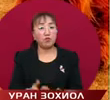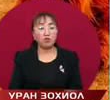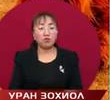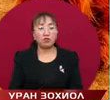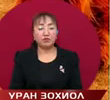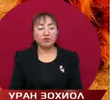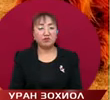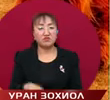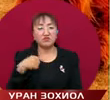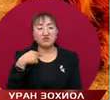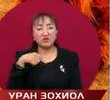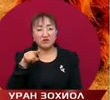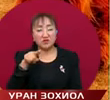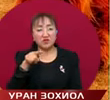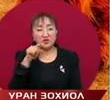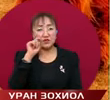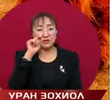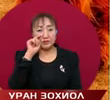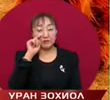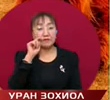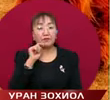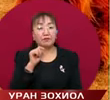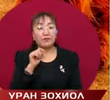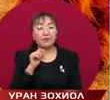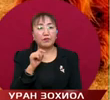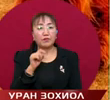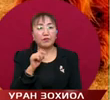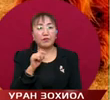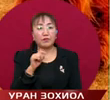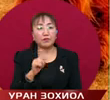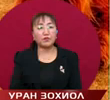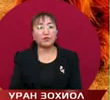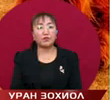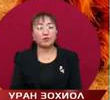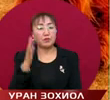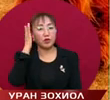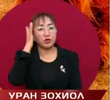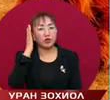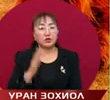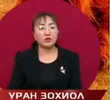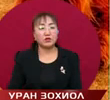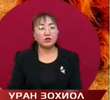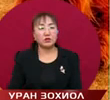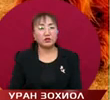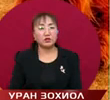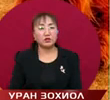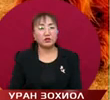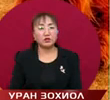Чи байсан бол зуднаар алга болсон хэмээн. За энэ хэсэг сайн бодъё. Чи байсан